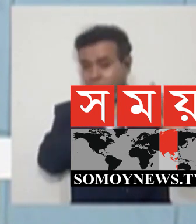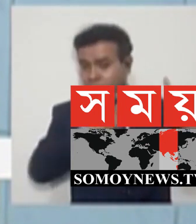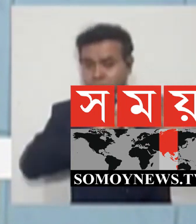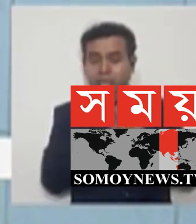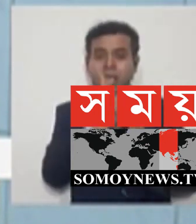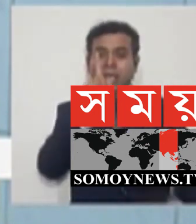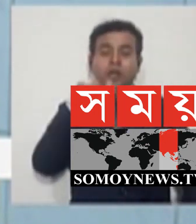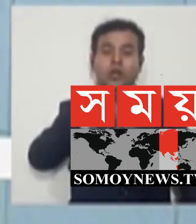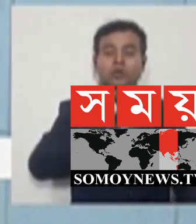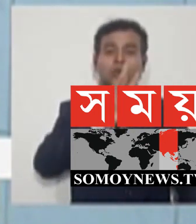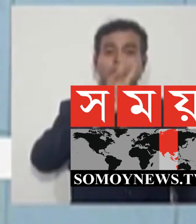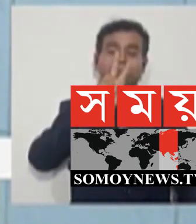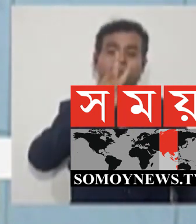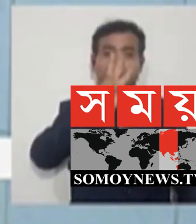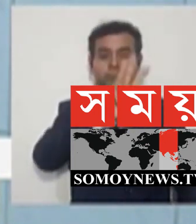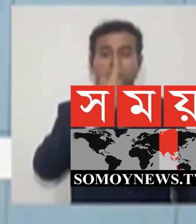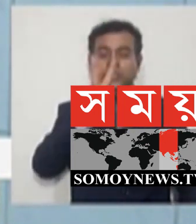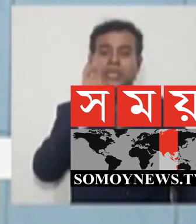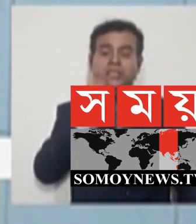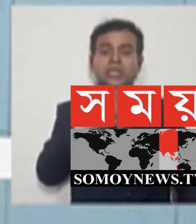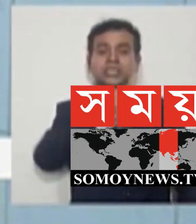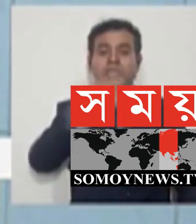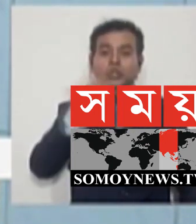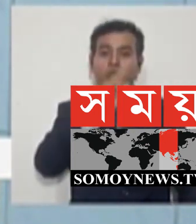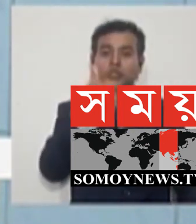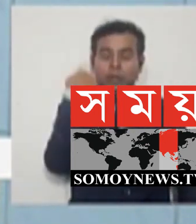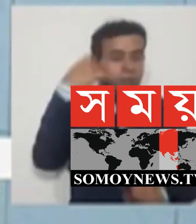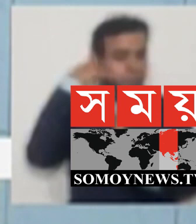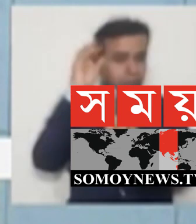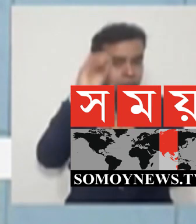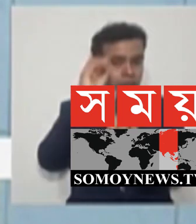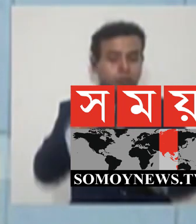132,716 জনকে। 24 ঘন্টায় মোট স্বাস্থ্য পরামর্শ দেওয়া হয়েছে